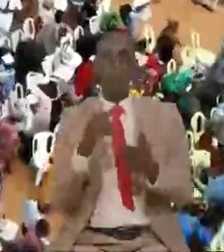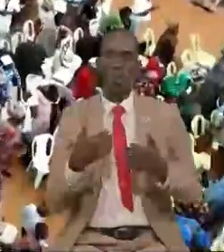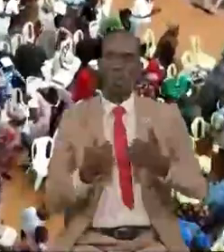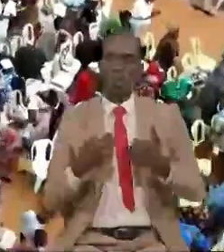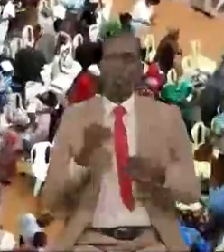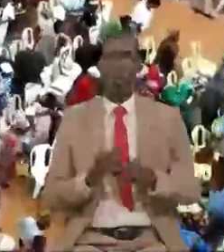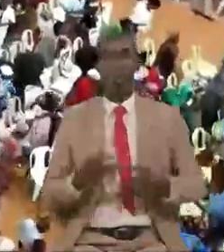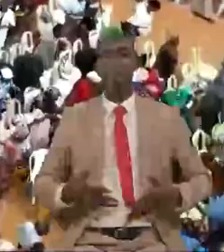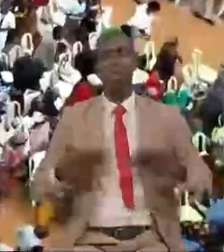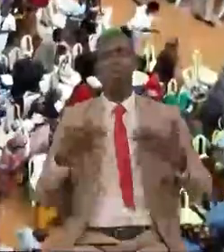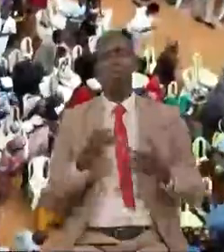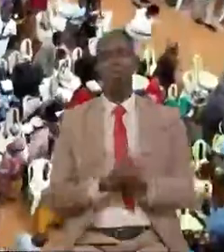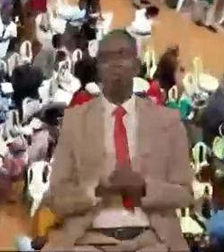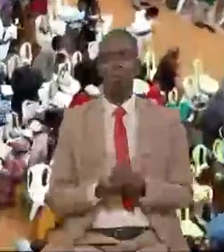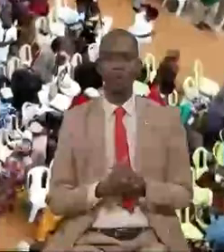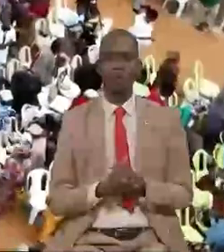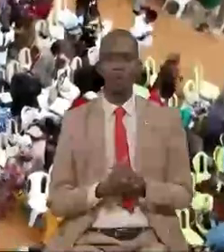vie.